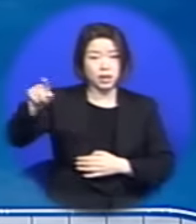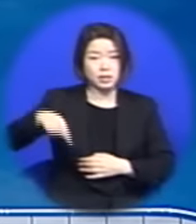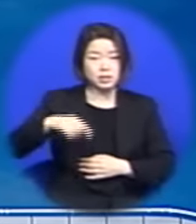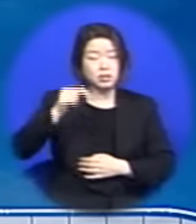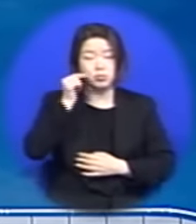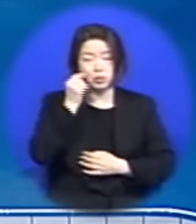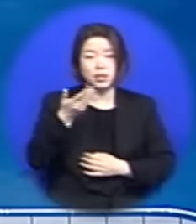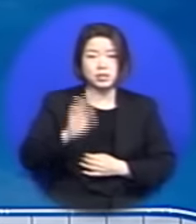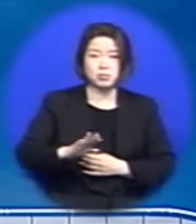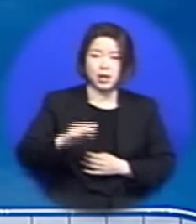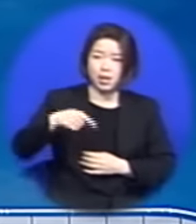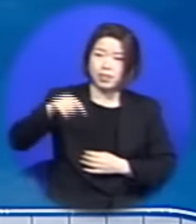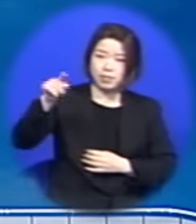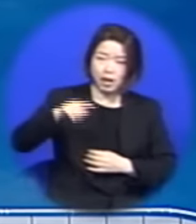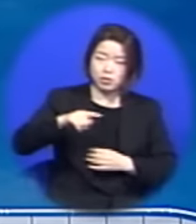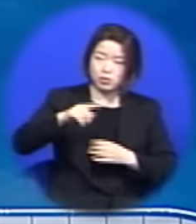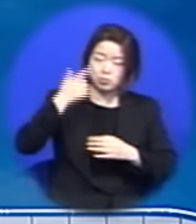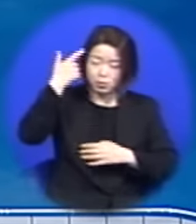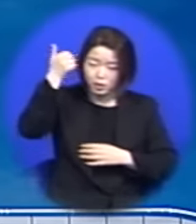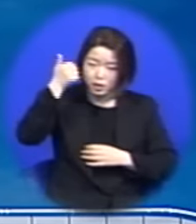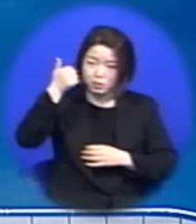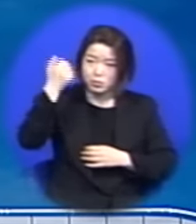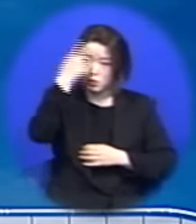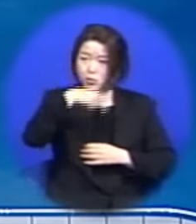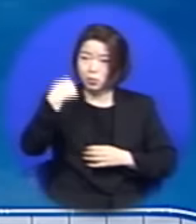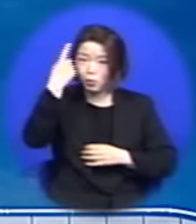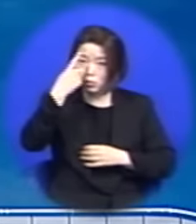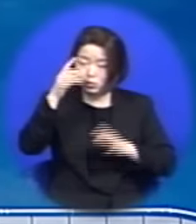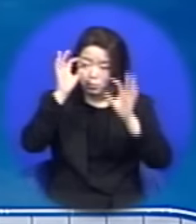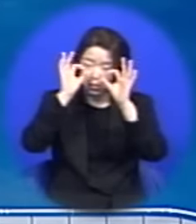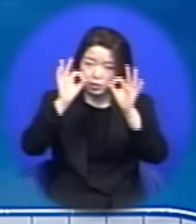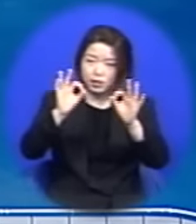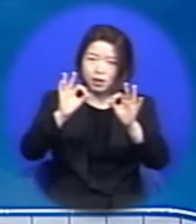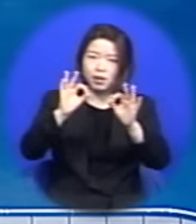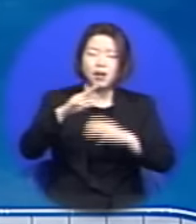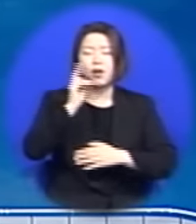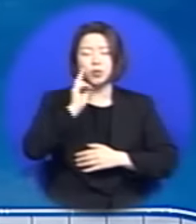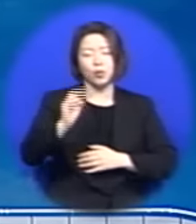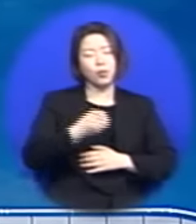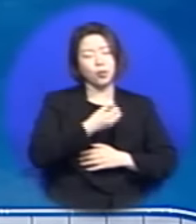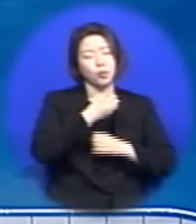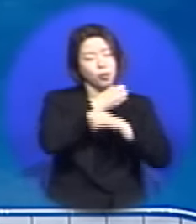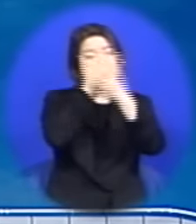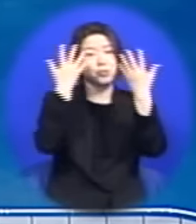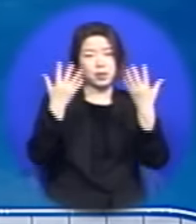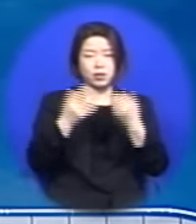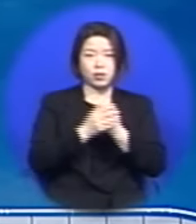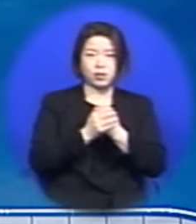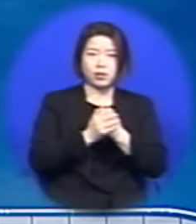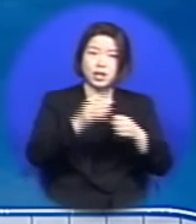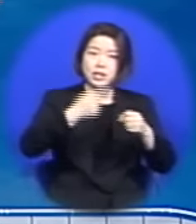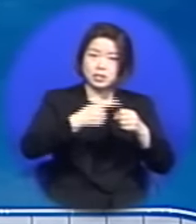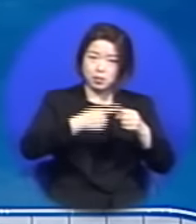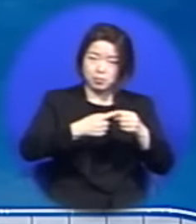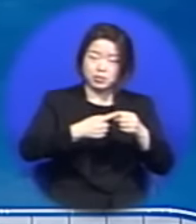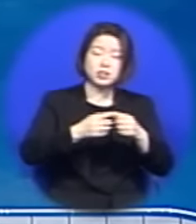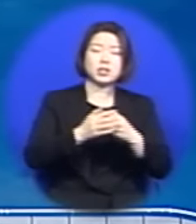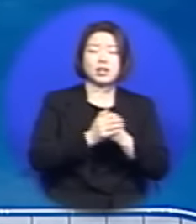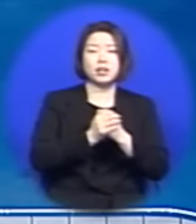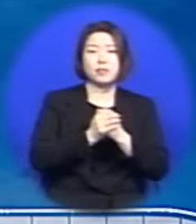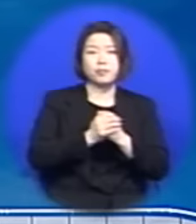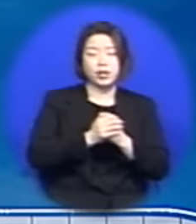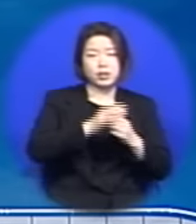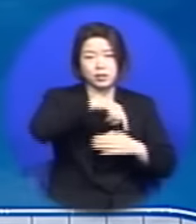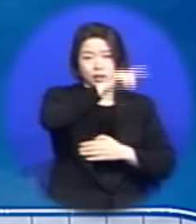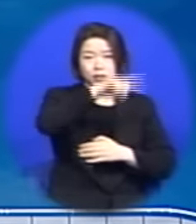다녀오신 목사님들 얼굴 배니까 뭐 너무너무 밝으세요 첫 번째 성지순례 후에 모임을 지난 금요일